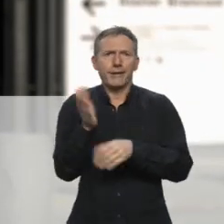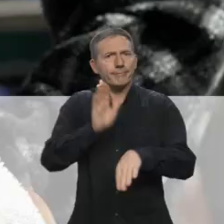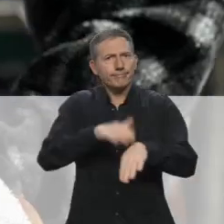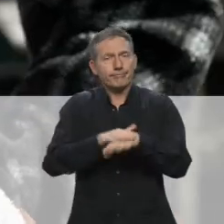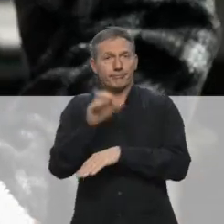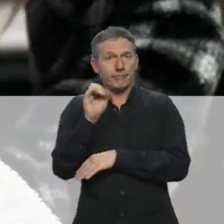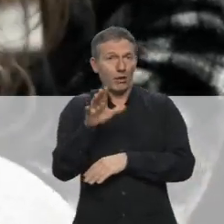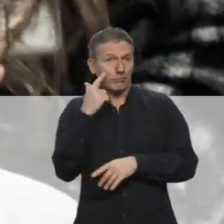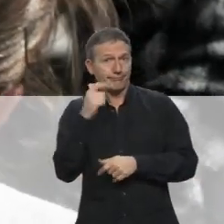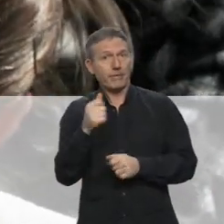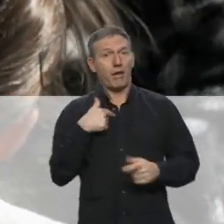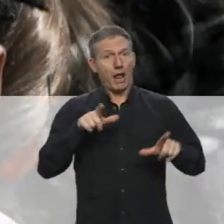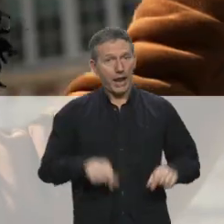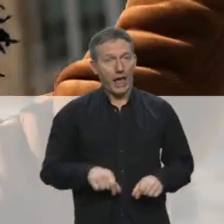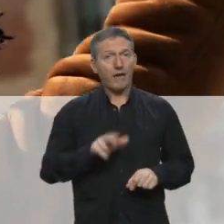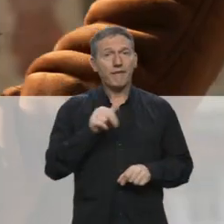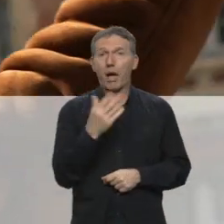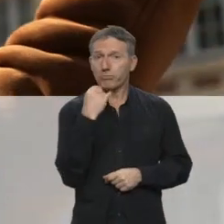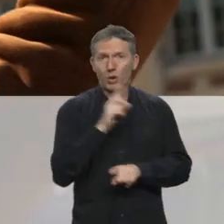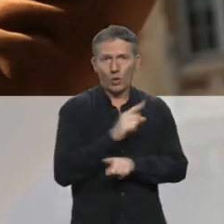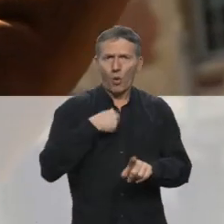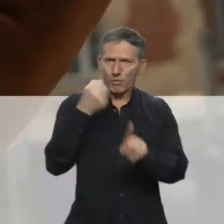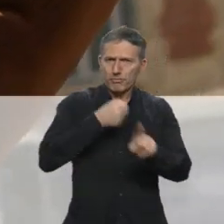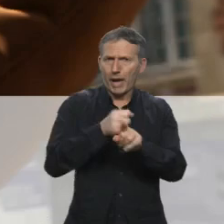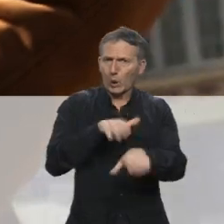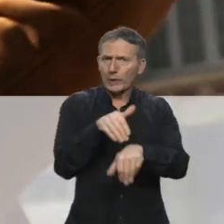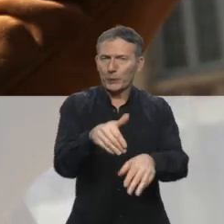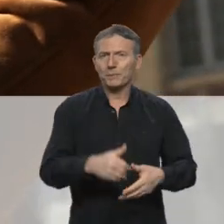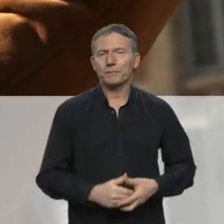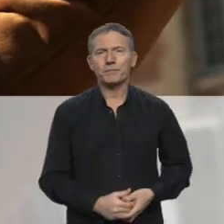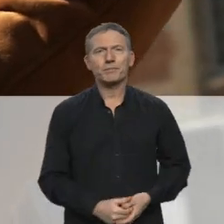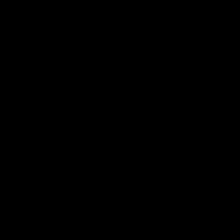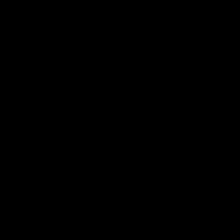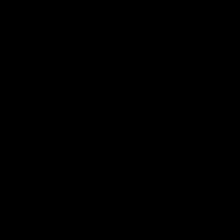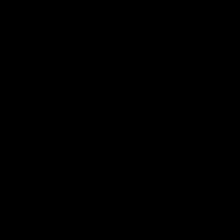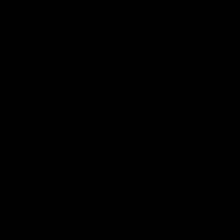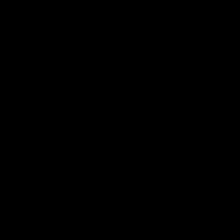faire entendre et c'est les avertir. On est là, on ne se taira pas, on se battra.